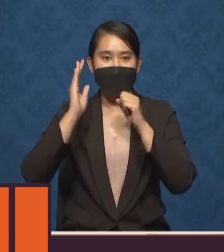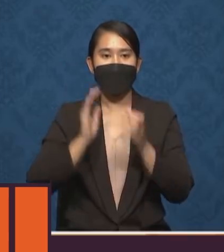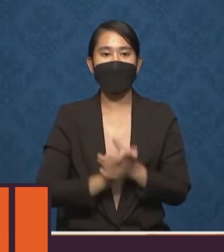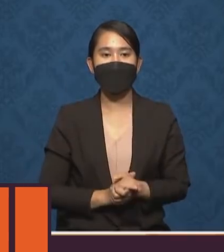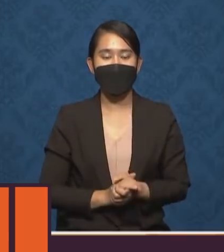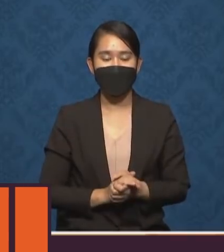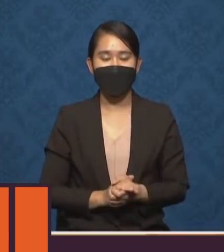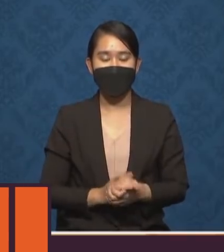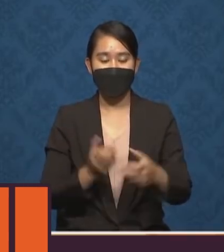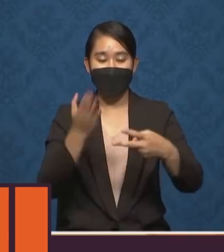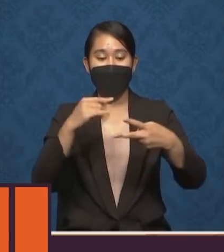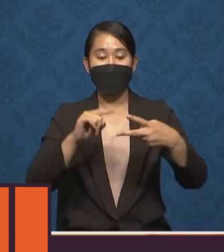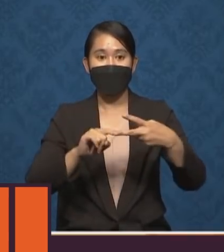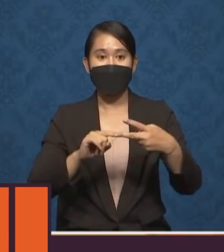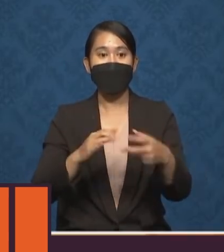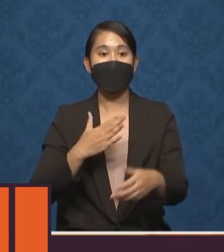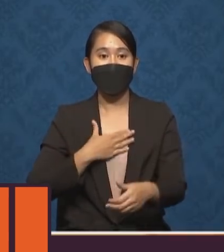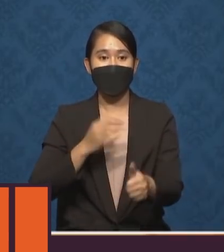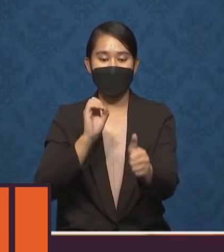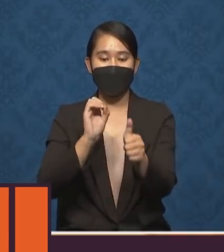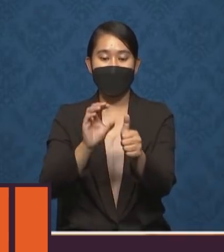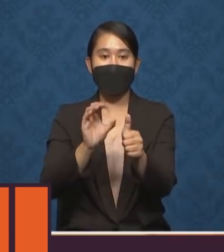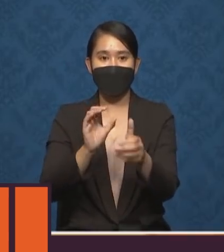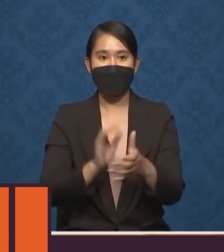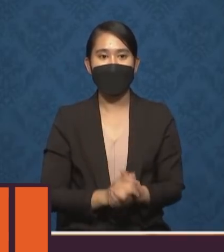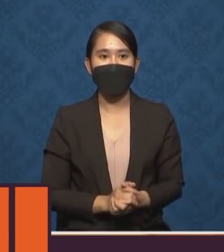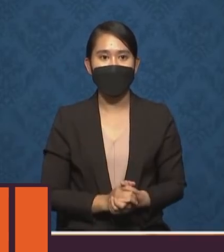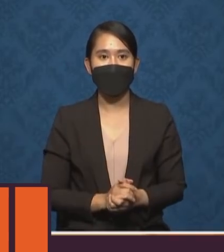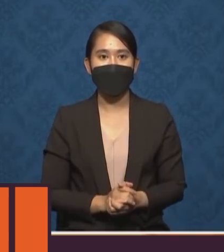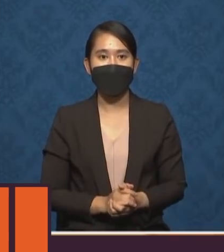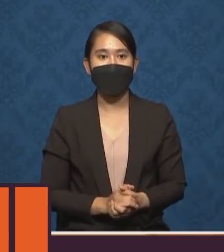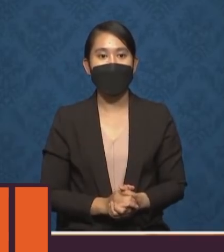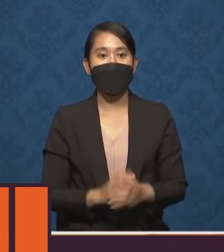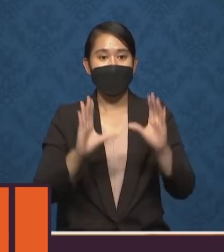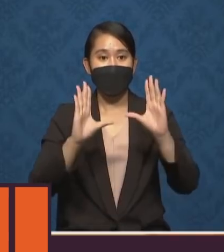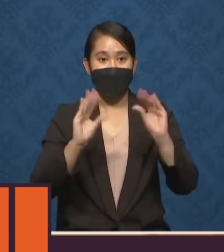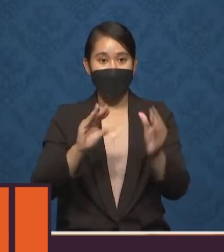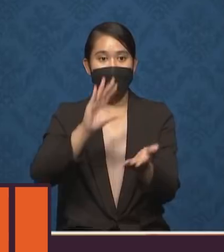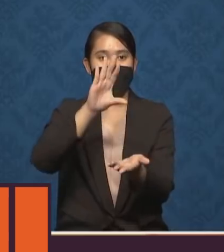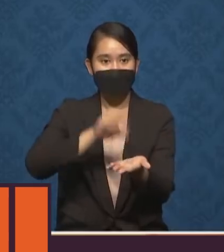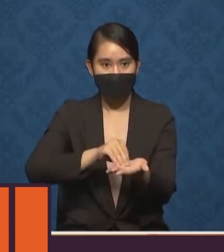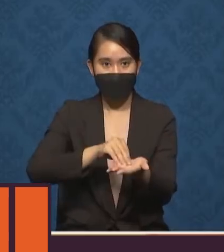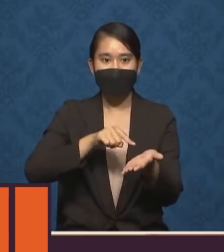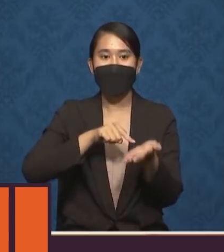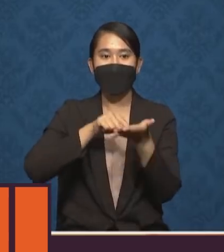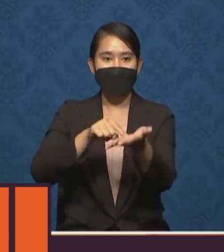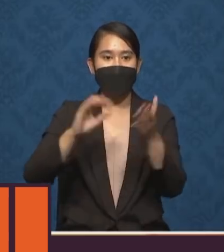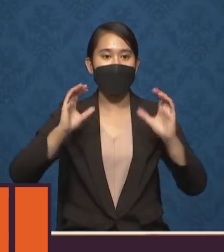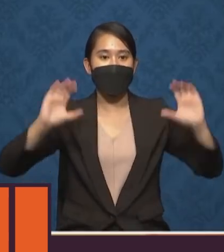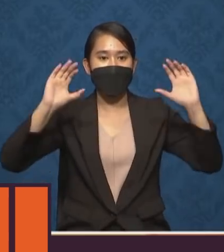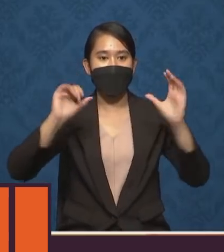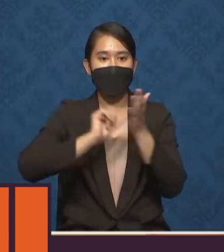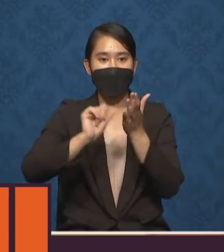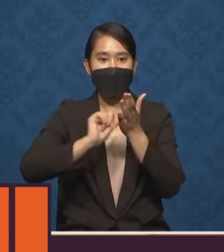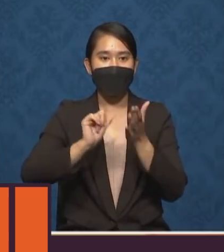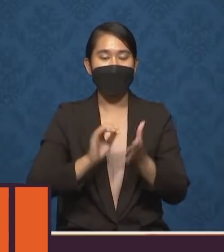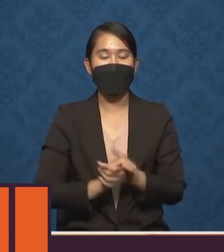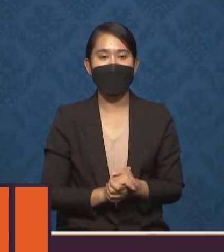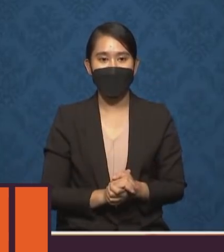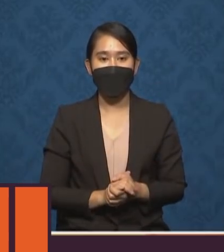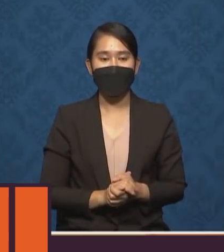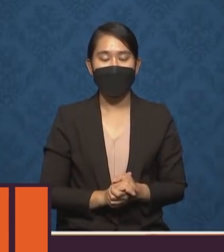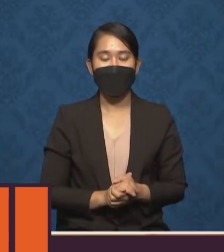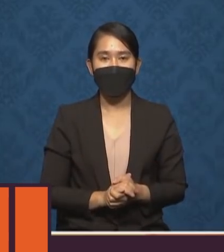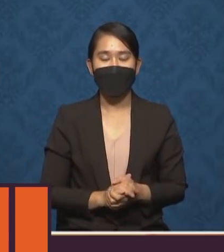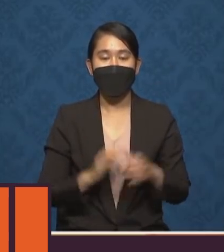สองตำนานเรื่องข้อเสนอที่ผมอยากจะให้สภาส่งไปให้รัฐบาลนำไปดำเนินการแก้ไขโดยเร็วครับผมอยากจะให้